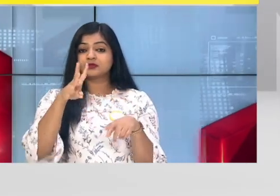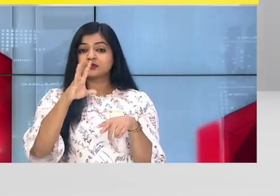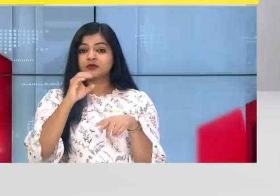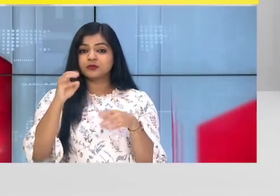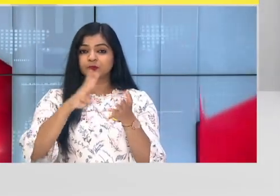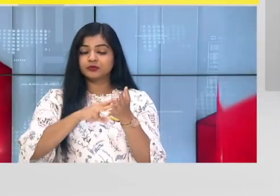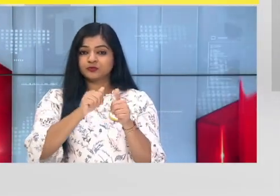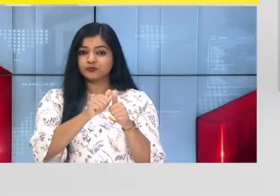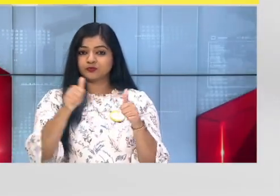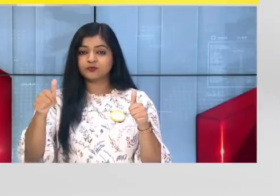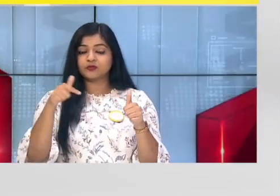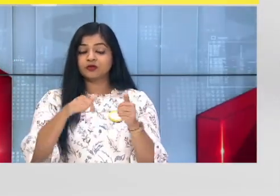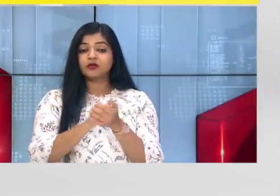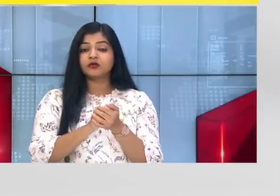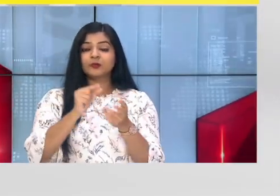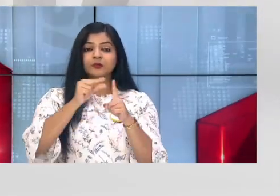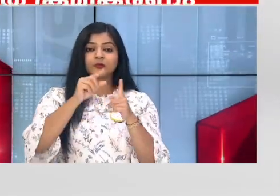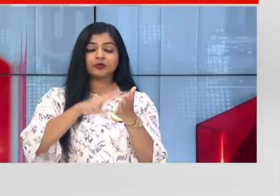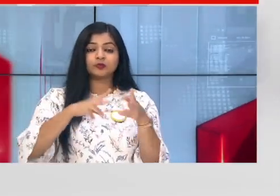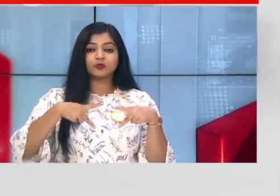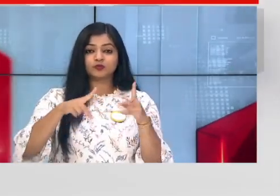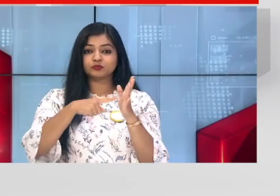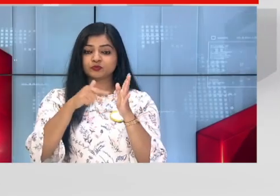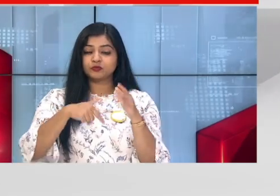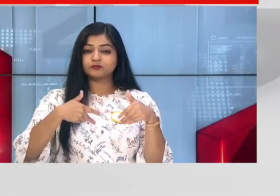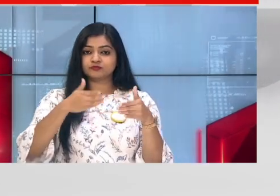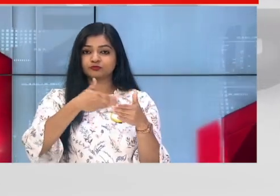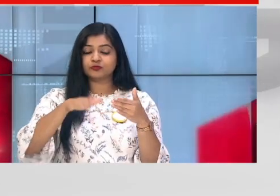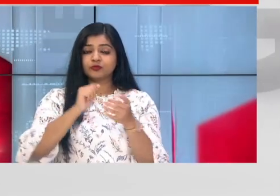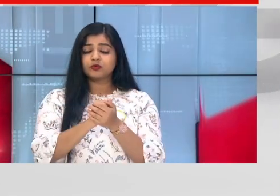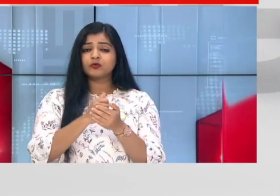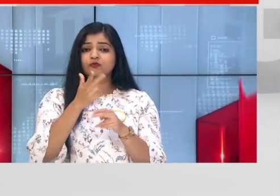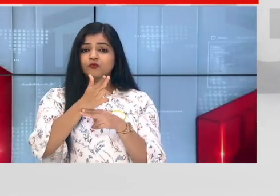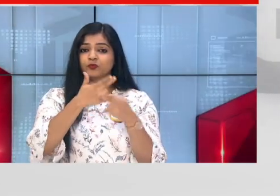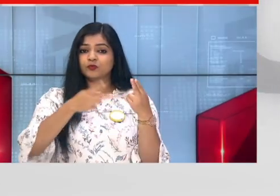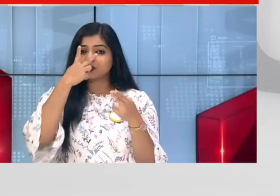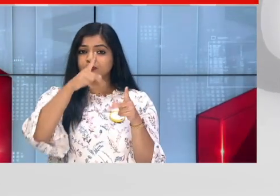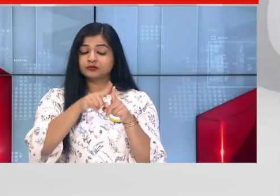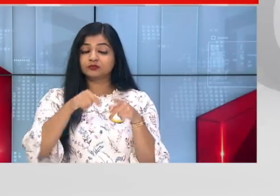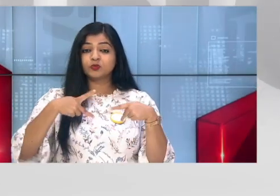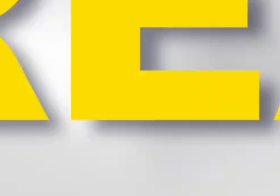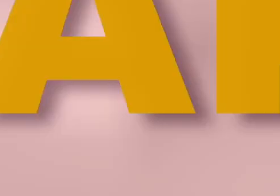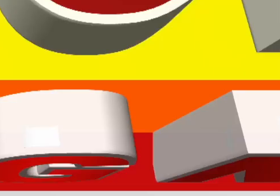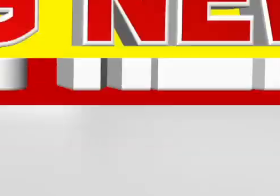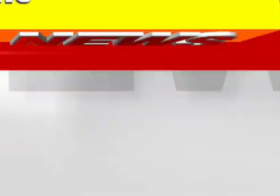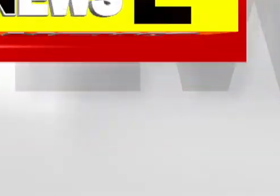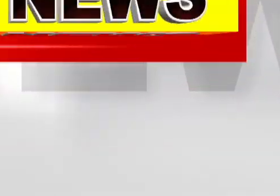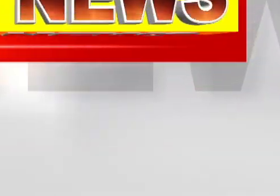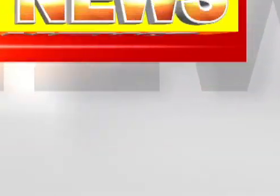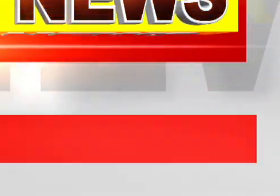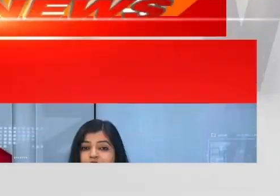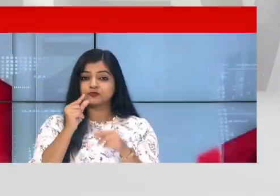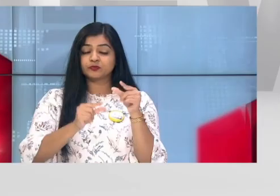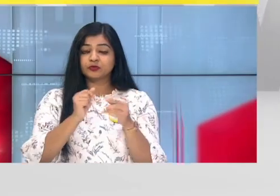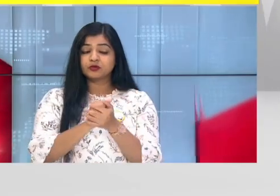മീറ്ററും ദൂരമുള്ള അദ്ദേഹത്തിന്റെ റോഡ് ഷോ ഈ വഴി കടന്നുപോകും. ഈ ദൃശ്യങ്ങളിൽ കാണുന്നത് പോലെ റോഡിന് ഇരുവശവും BJP പ്രവർത്തകർ നേരത്തെ തന്നെ